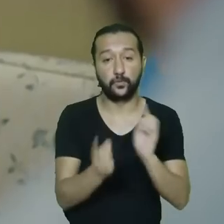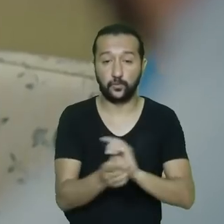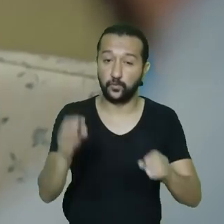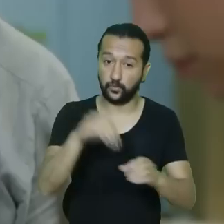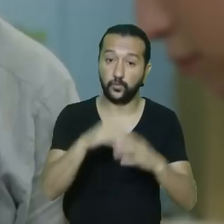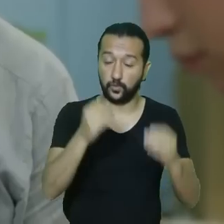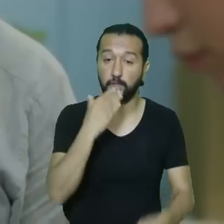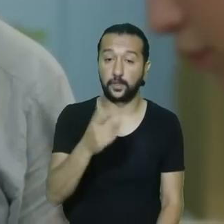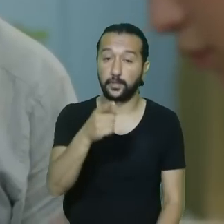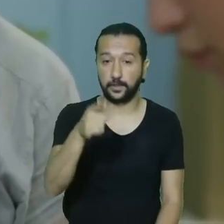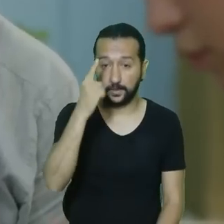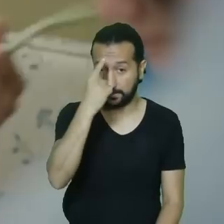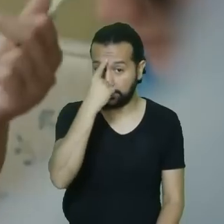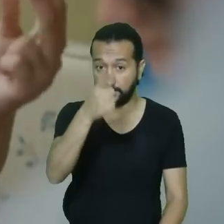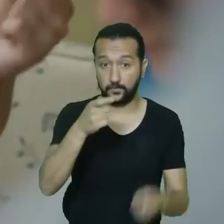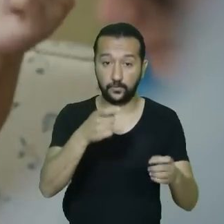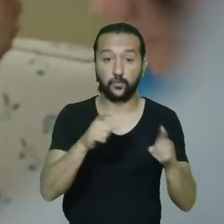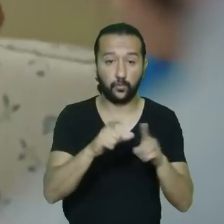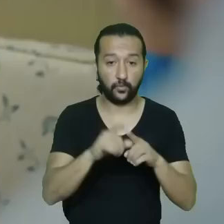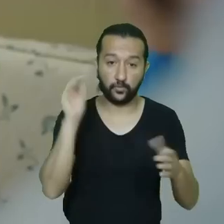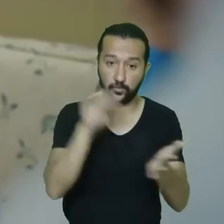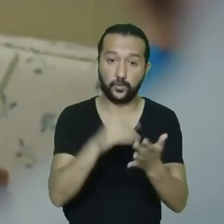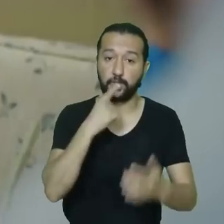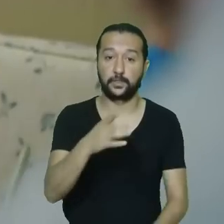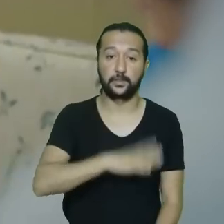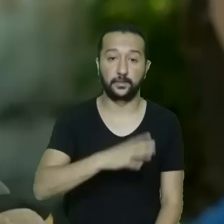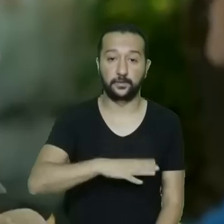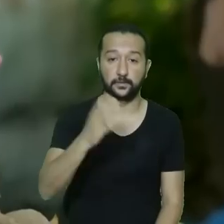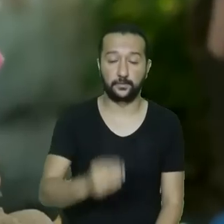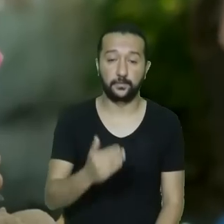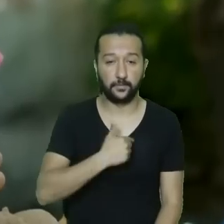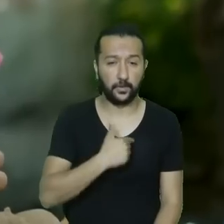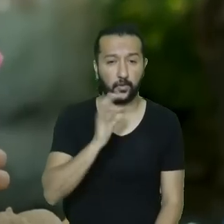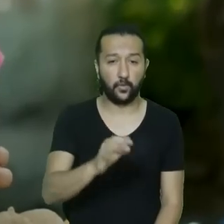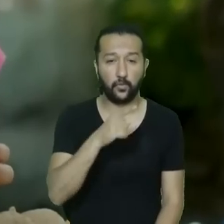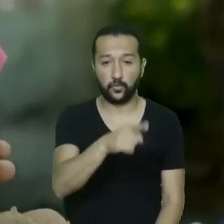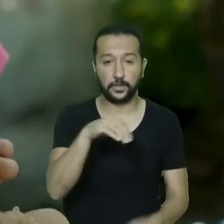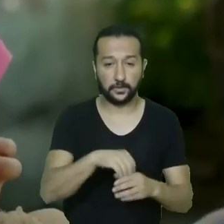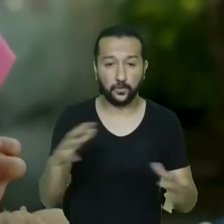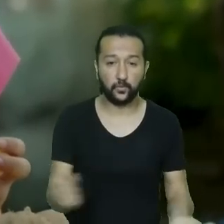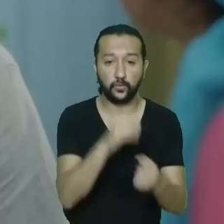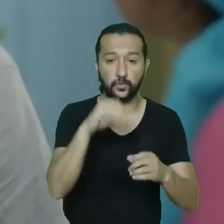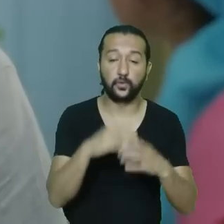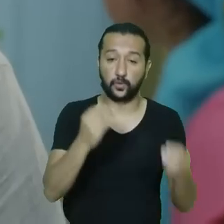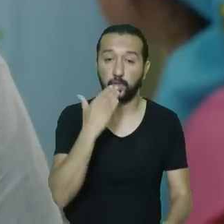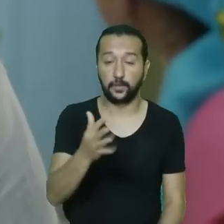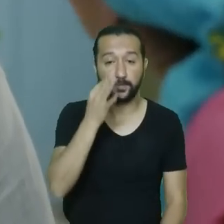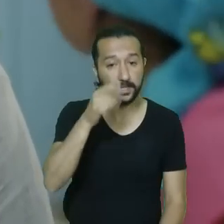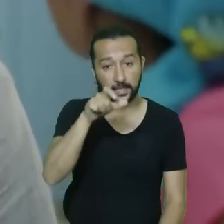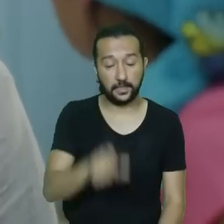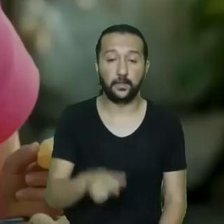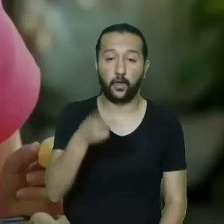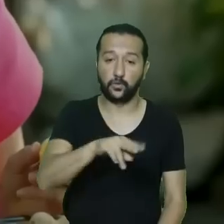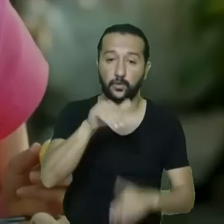kurşunu koyam dediydim. Kaşlarının arasına dol dom kurşunu değsin dediydim. Ben de ölüm bunun için kurtuluş olur dediydim. Canlı